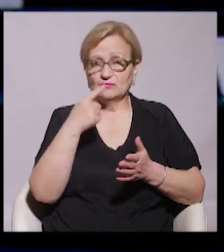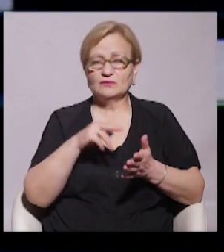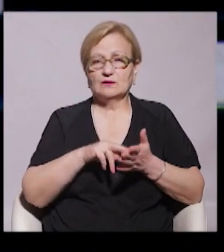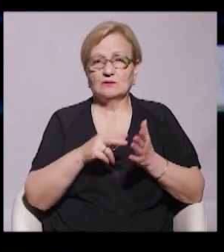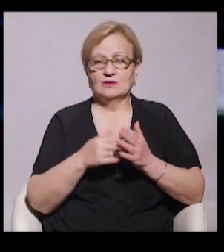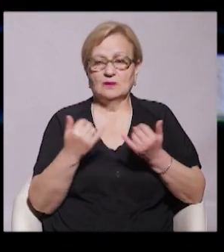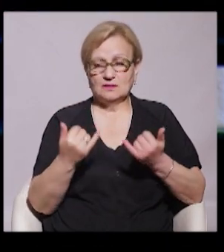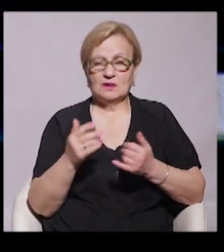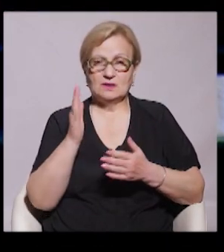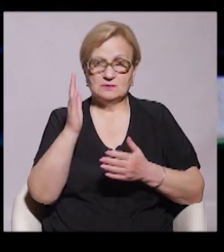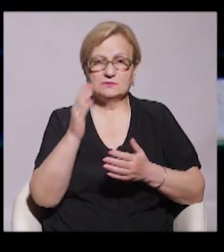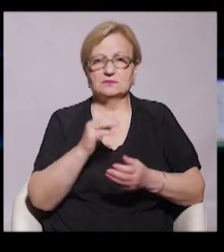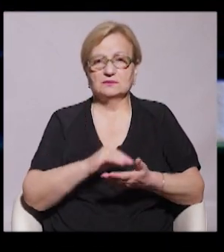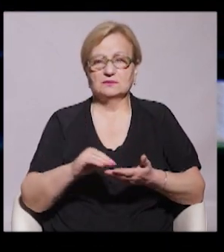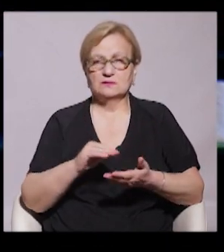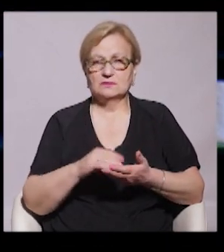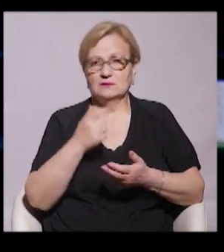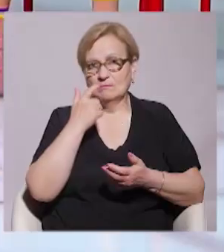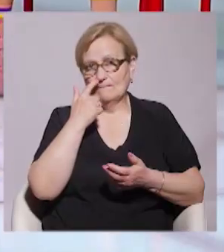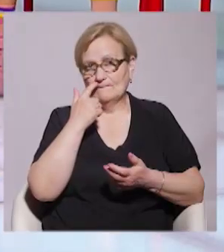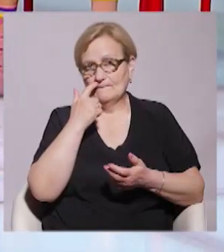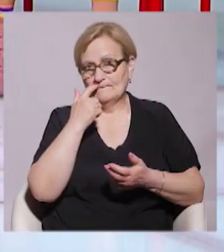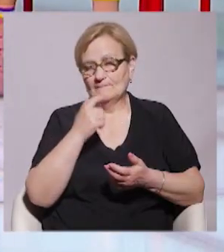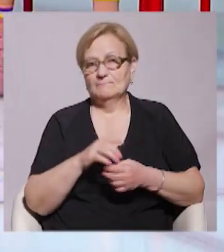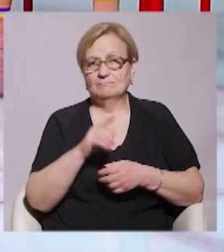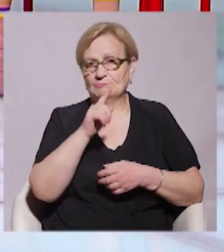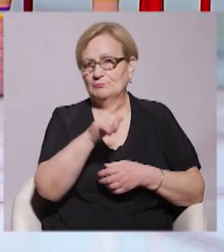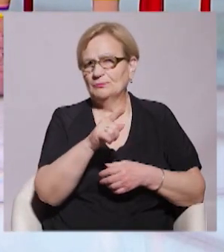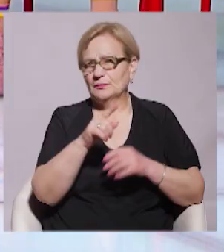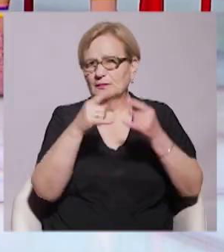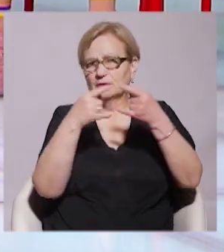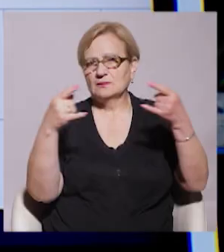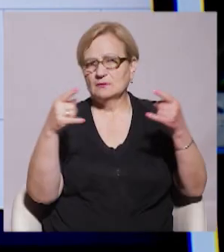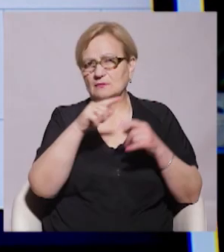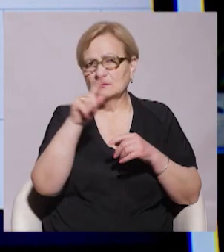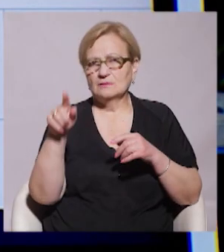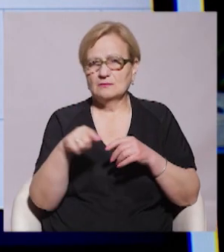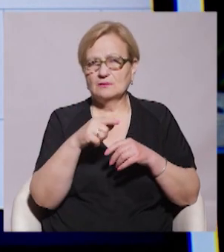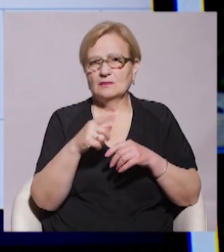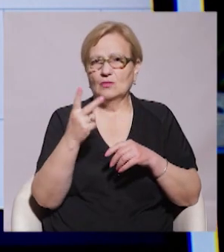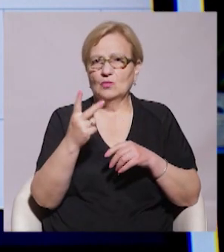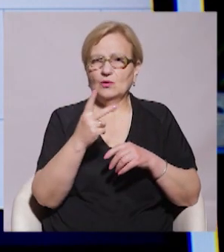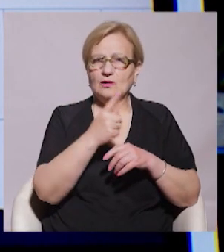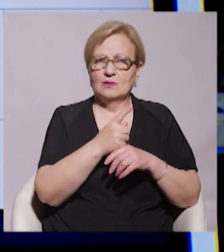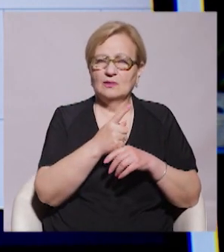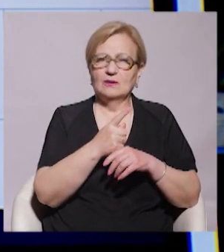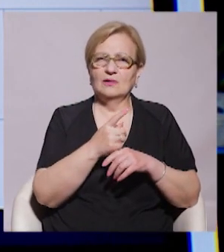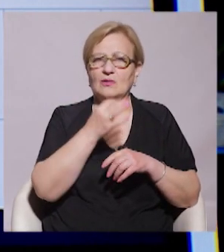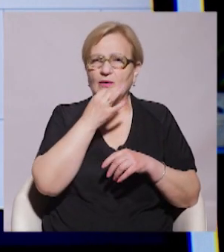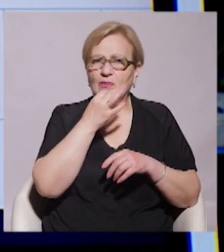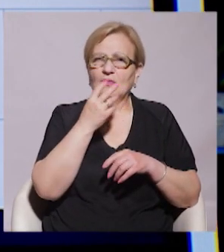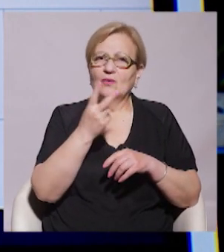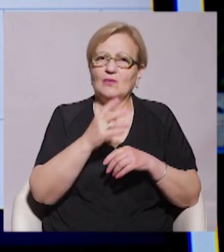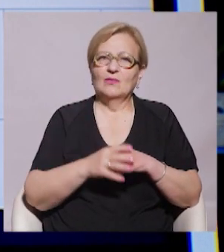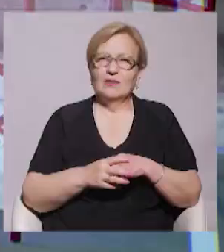და 400-ს დღეს გამოვწერთ, ხო? იქ დაფაზე 2 და 1 როას არის სწორედ წერია. 1 და მეორე უნდა